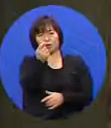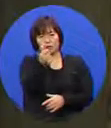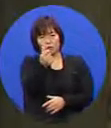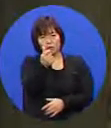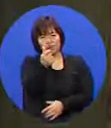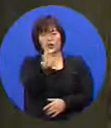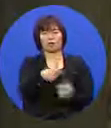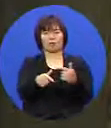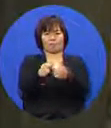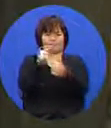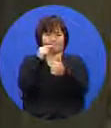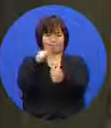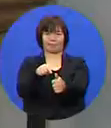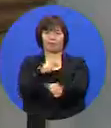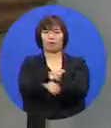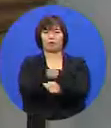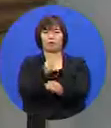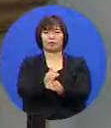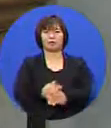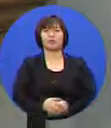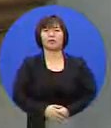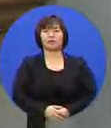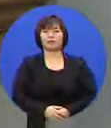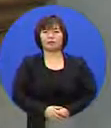조금이나마 시키고 있습니다.